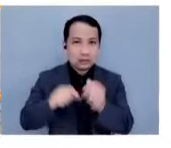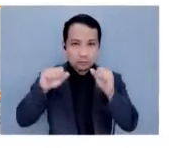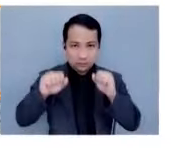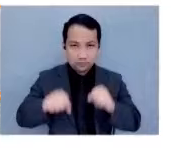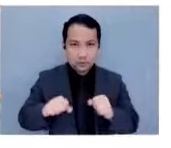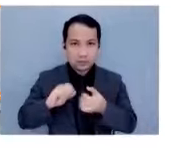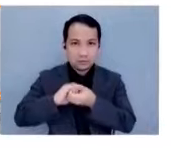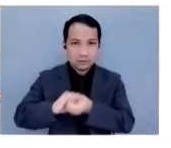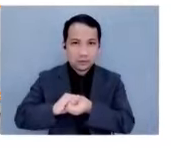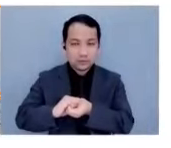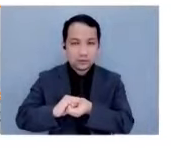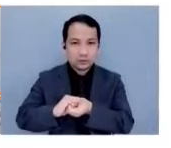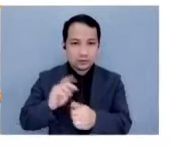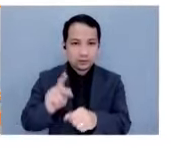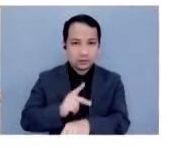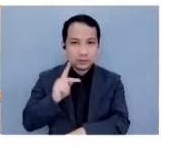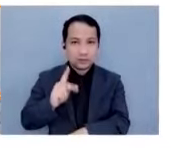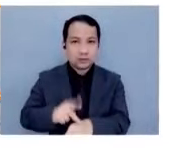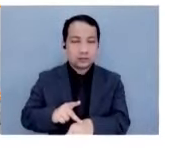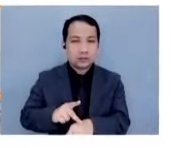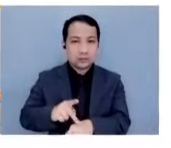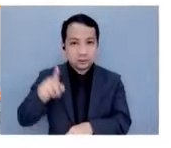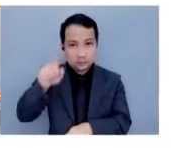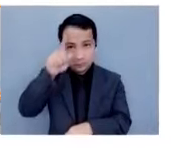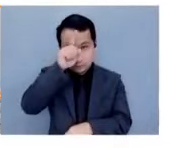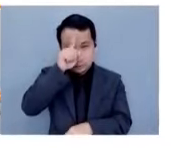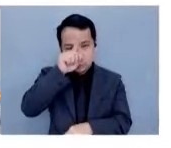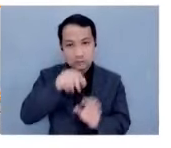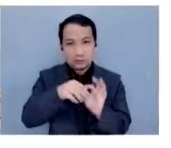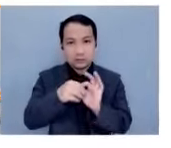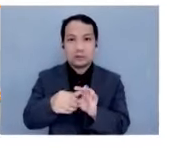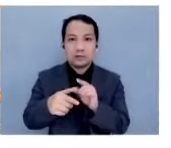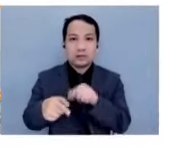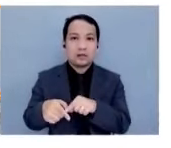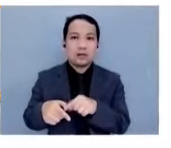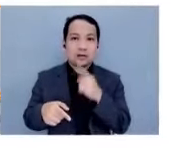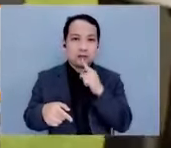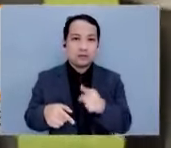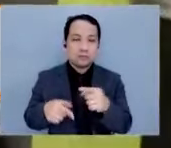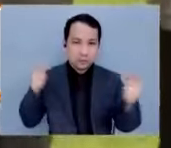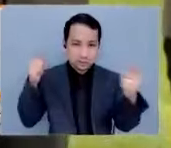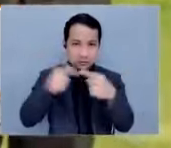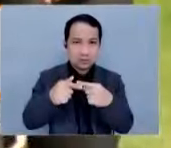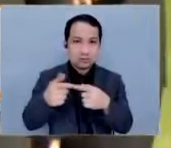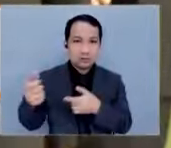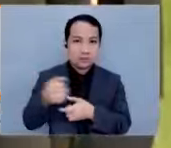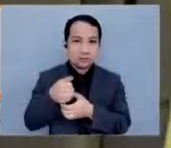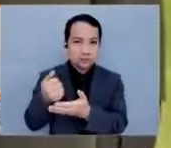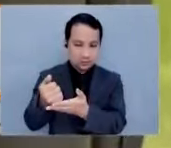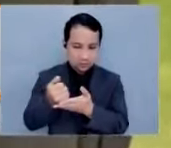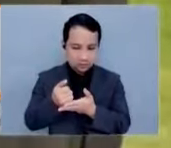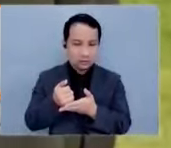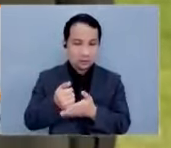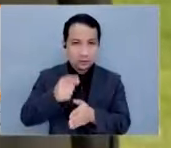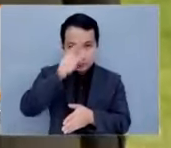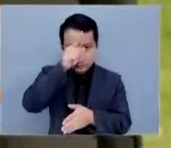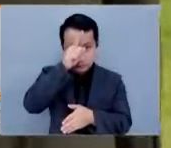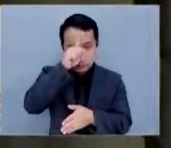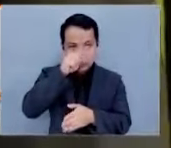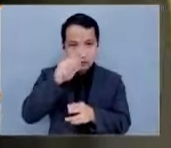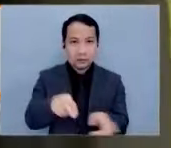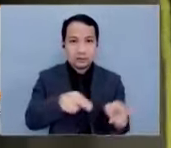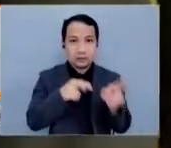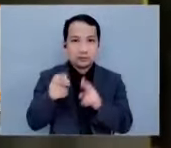ng Pilipinas at ng Germany. Nauna nang sinabi ng Pangulo na target nilang kunin ang tulong ng Germany sa larangan ng renewable